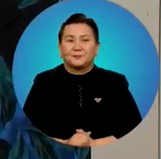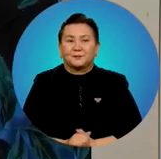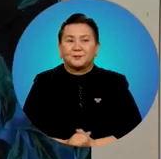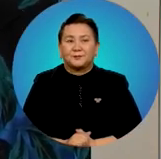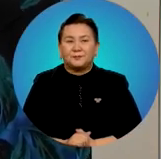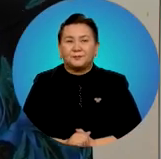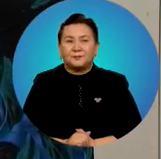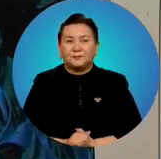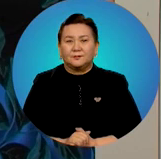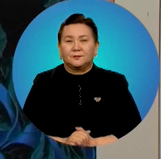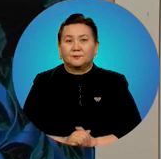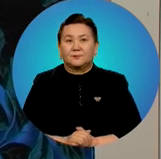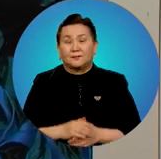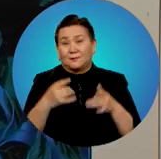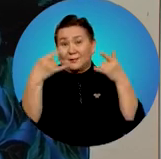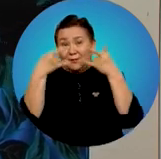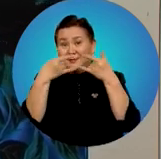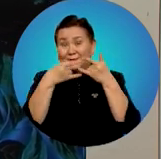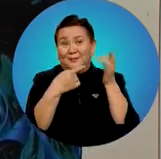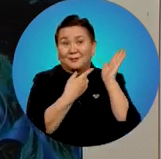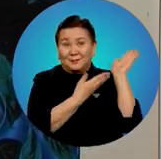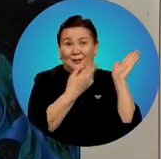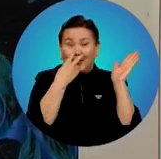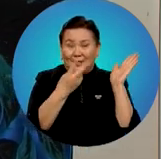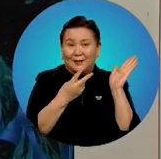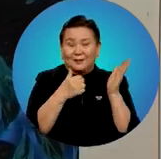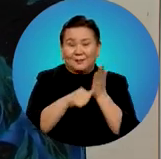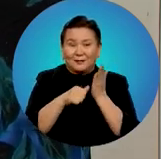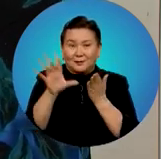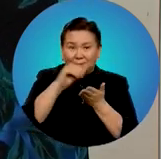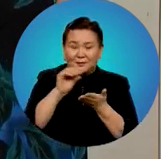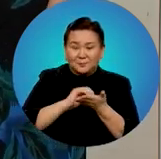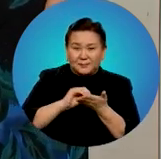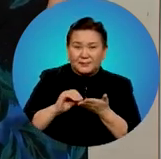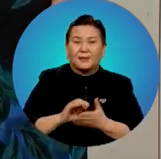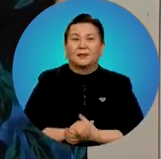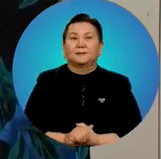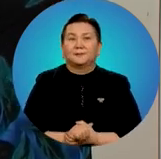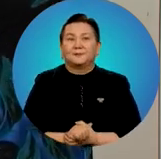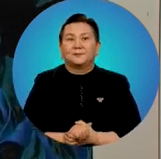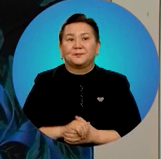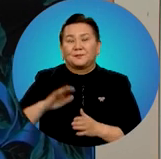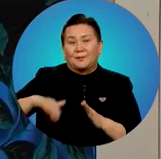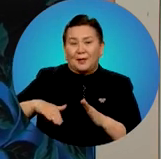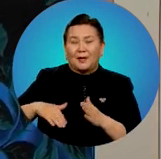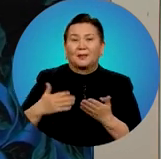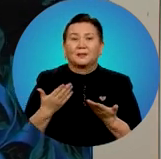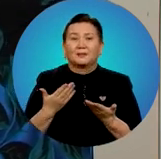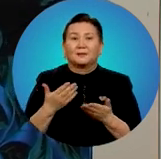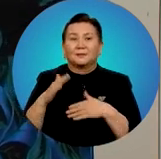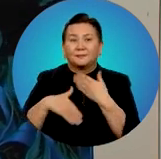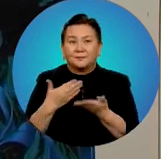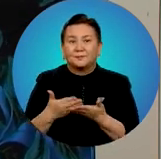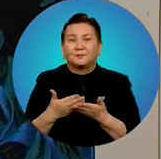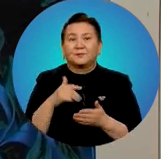За ингээд гэлгэцэн дээр гарч байгаа дүрслэлүүдийг та бүхэн дэвтэр дээрээ бичиж тэмдэглээрэй хүүхдүүдээ. За дараагийн ээлжинд бид